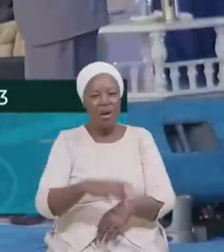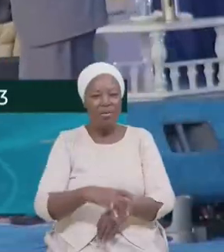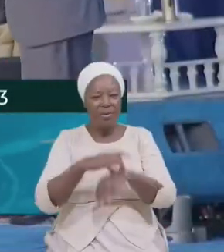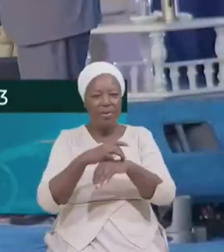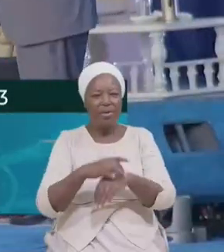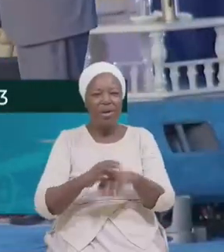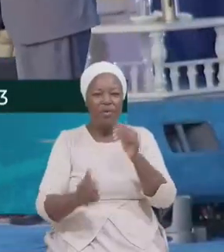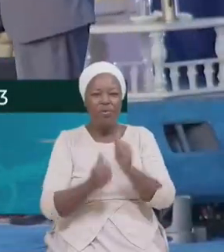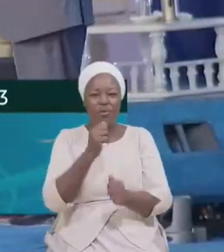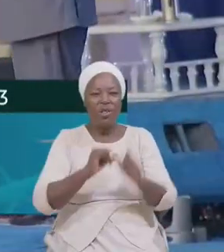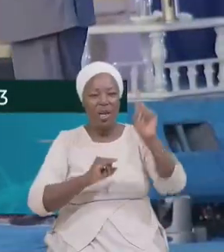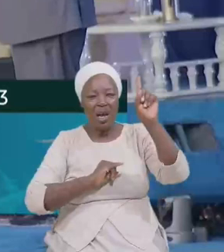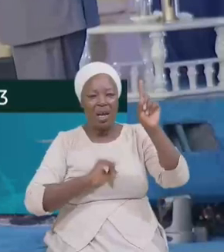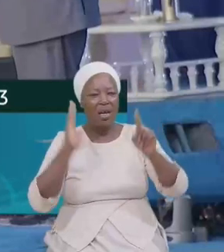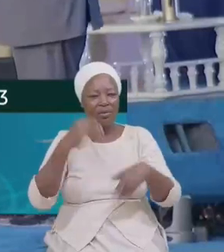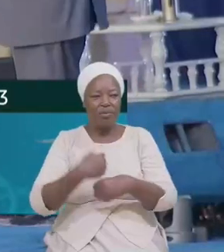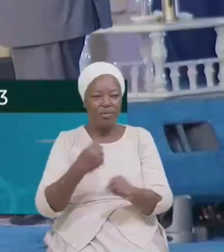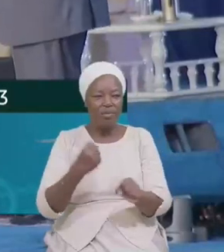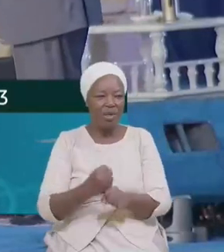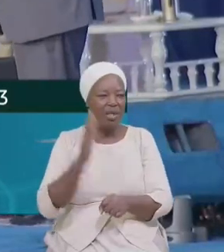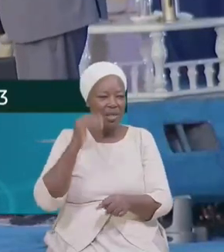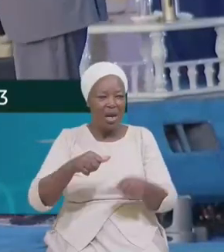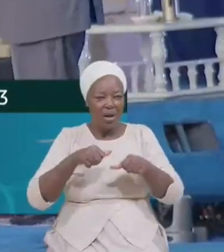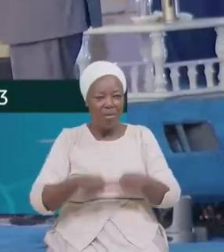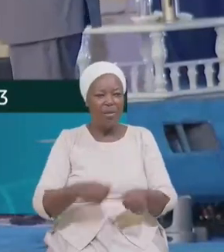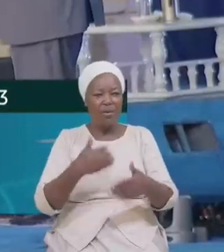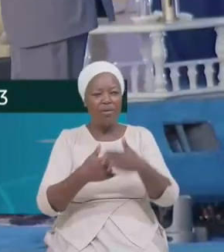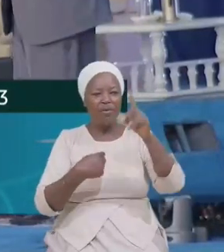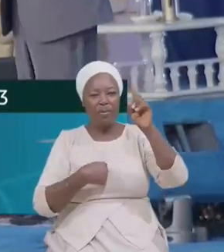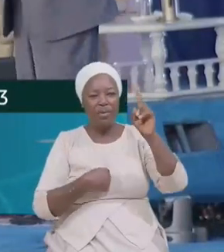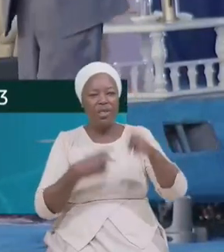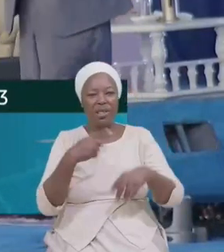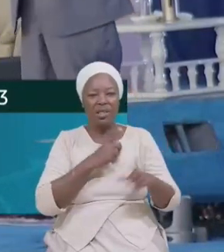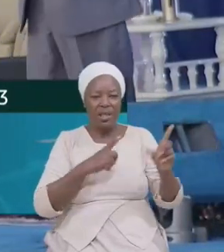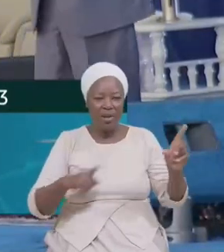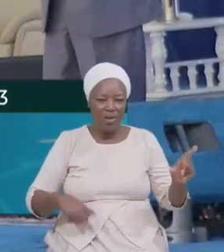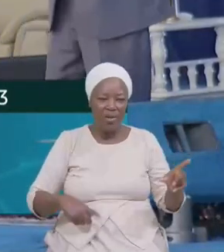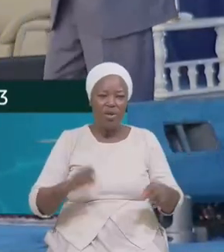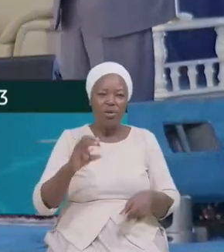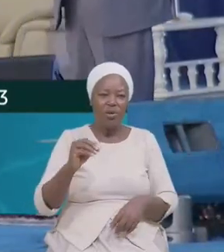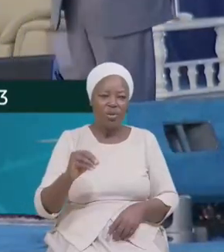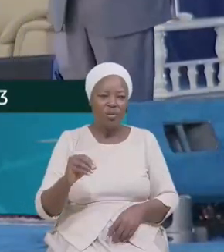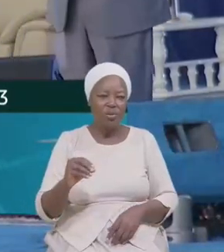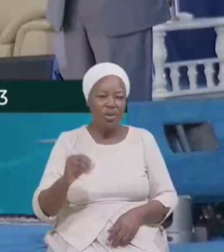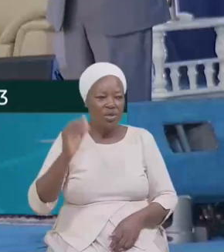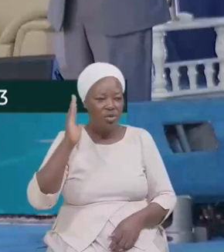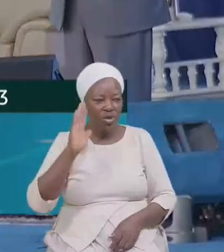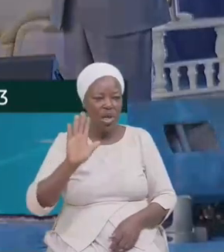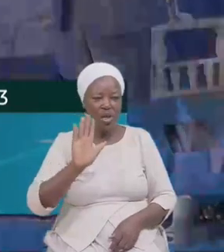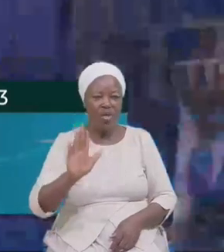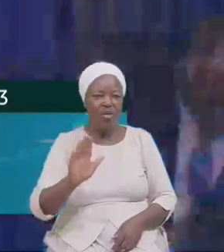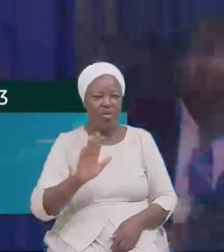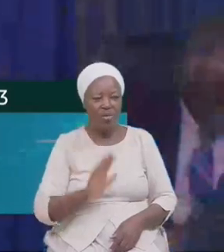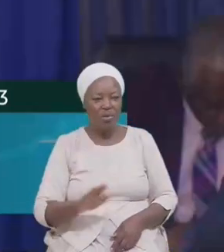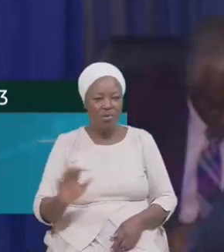je vais créer subsisteront devant moi, dit l'Éternel, ainsi subsisteront